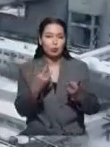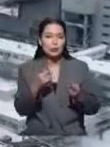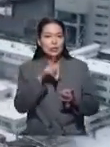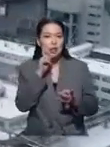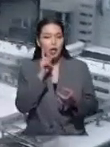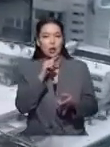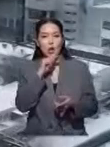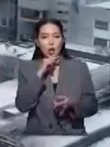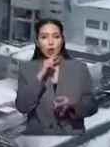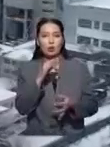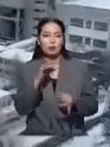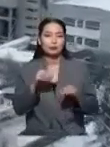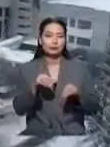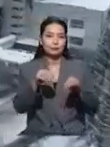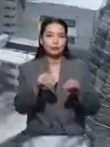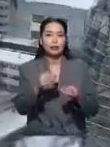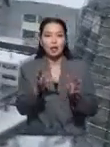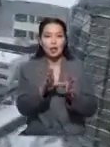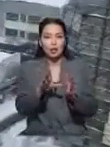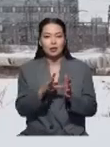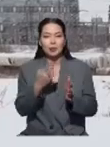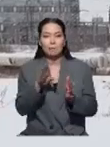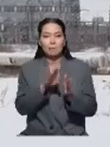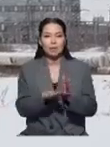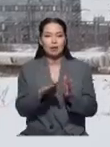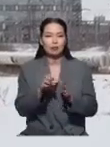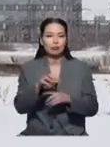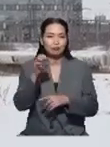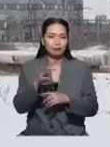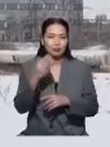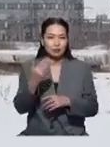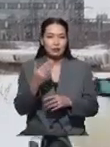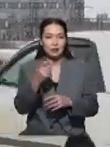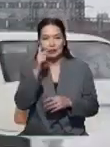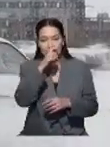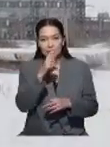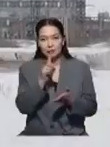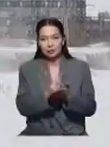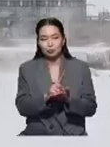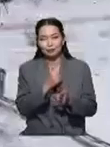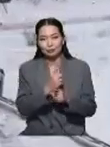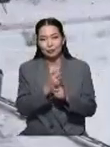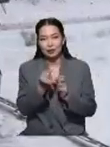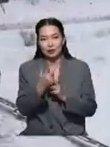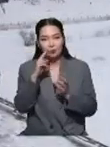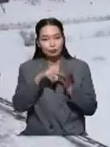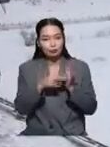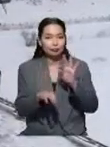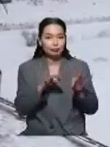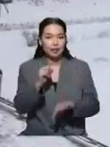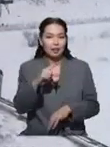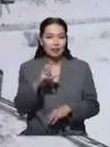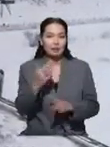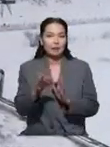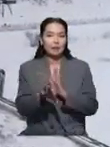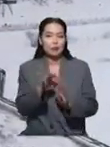и наращивать производство энергии на безуглеродных источниках. Уже рассмотрены 13 проектов по строительству атомной электростанции. Из них выбрали